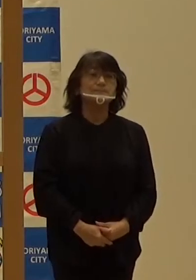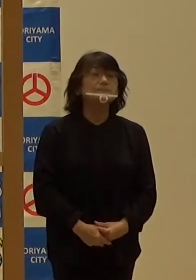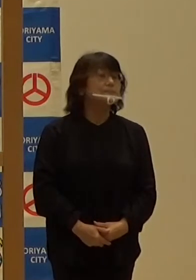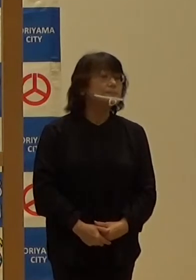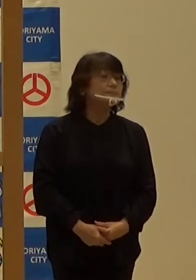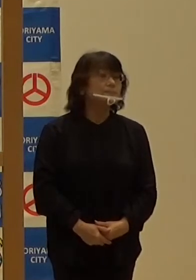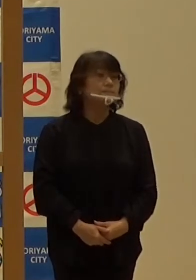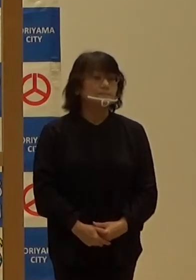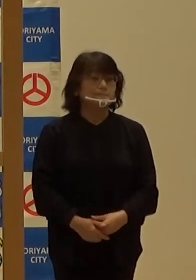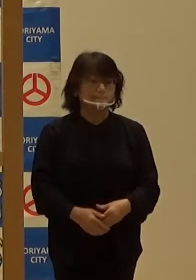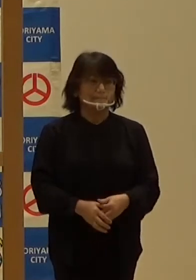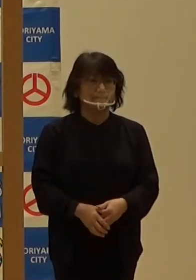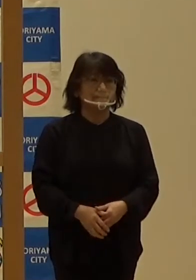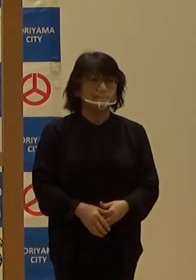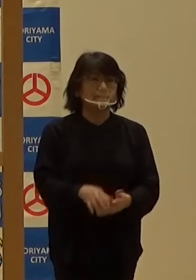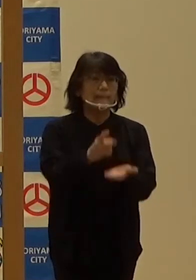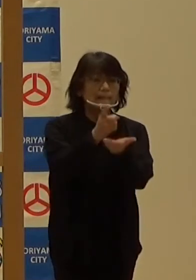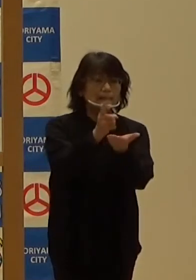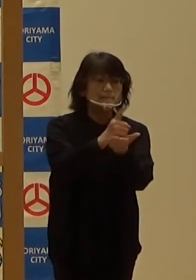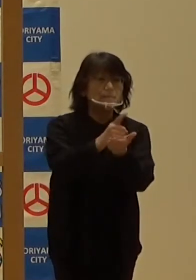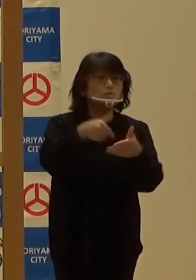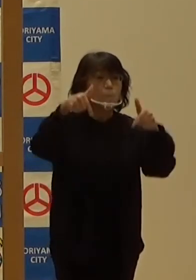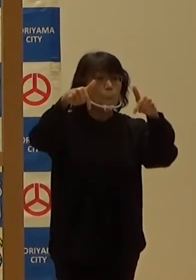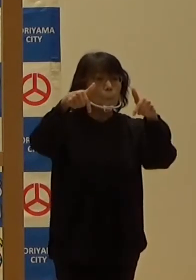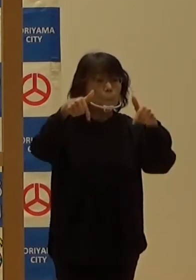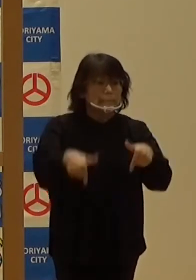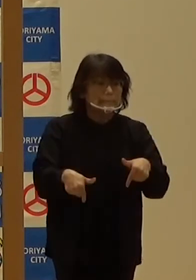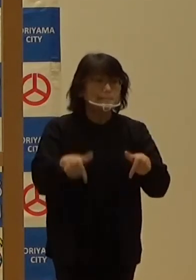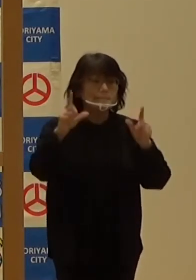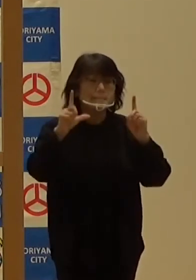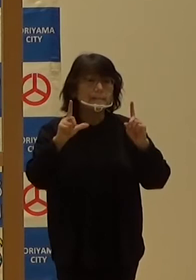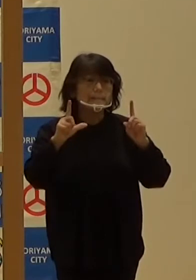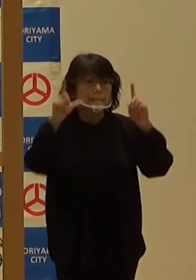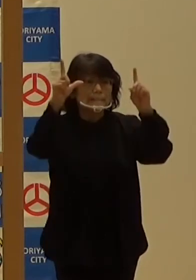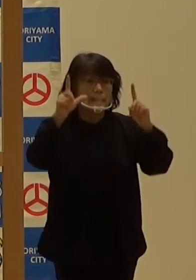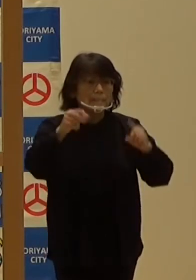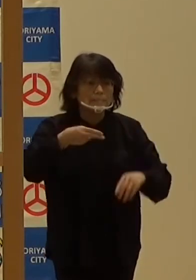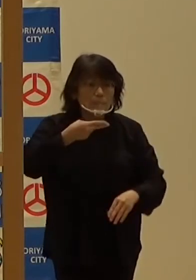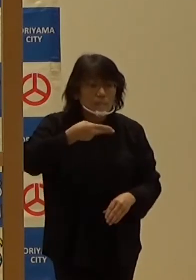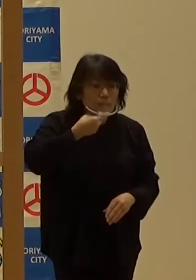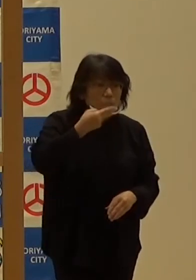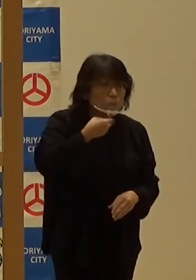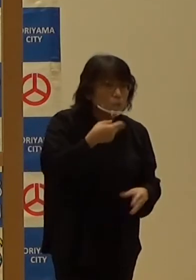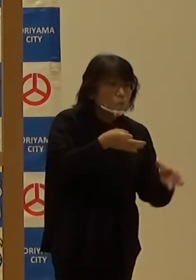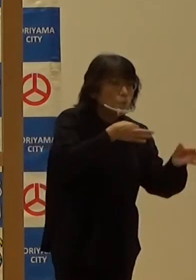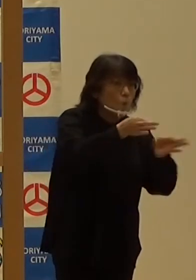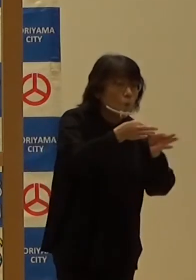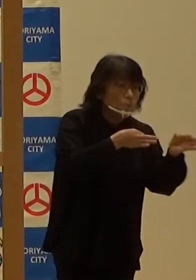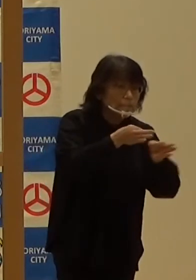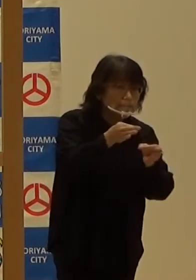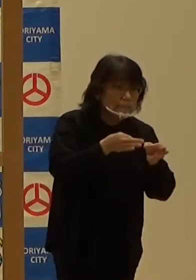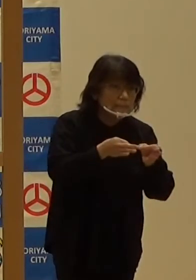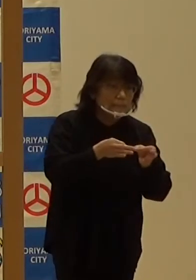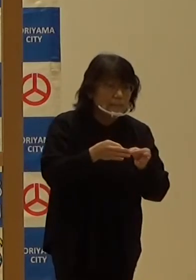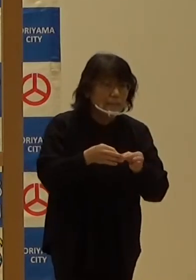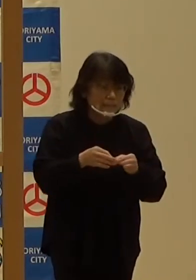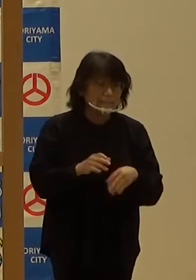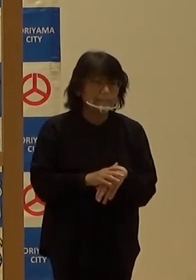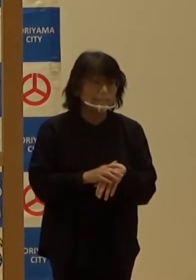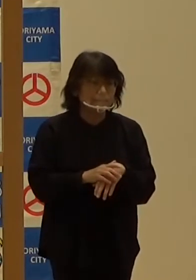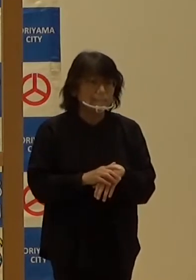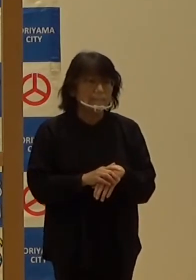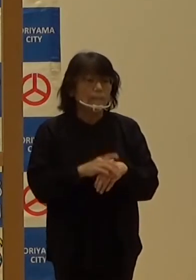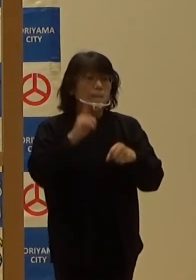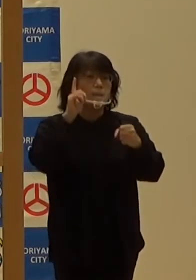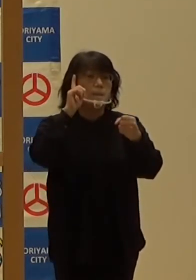西東南のあたりに、飲食店とか多目的スペースができるということ